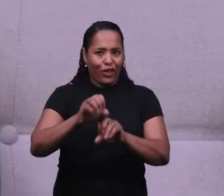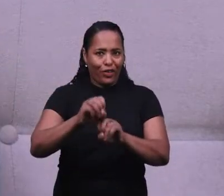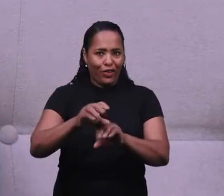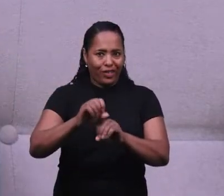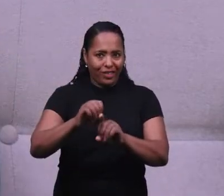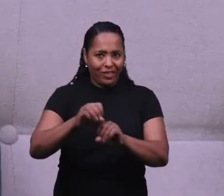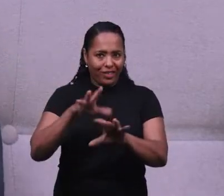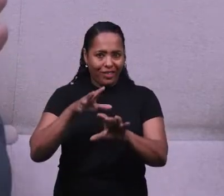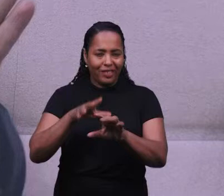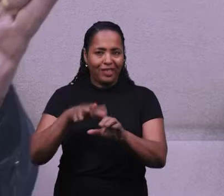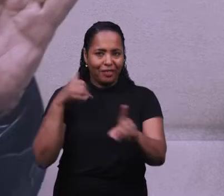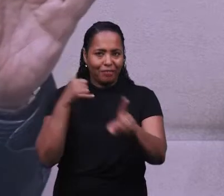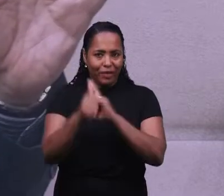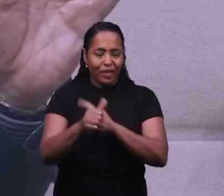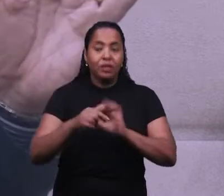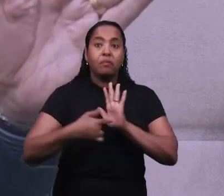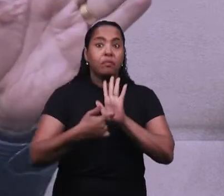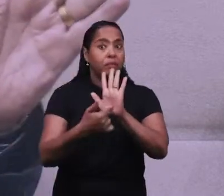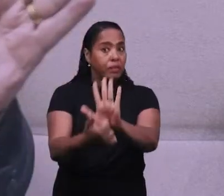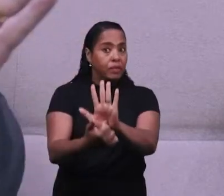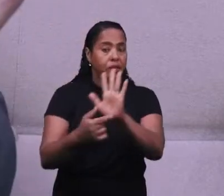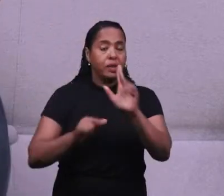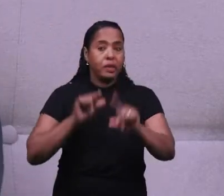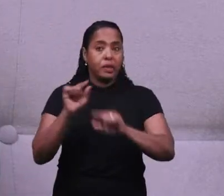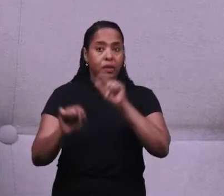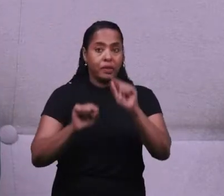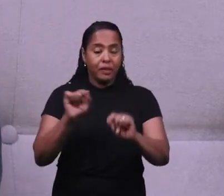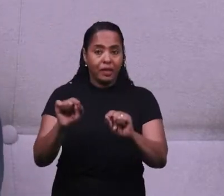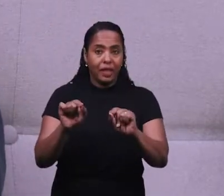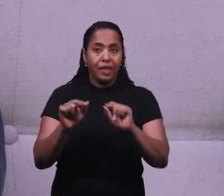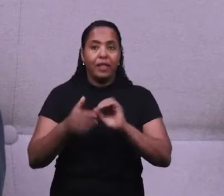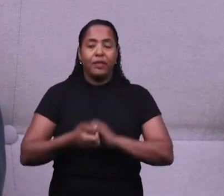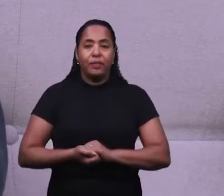Regardez l'aspect prophétique qui pointait